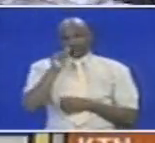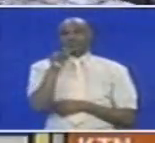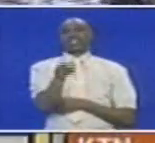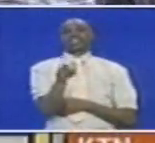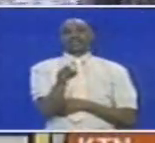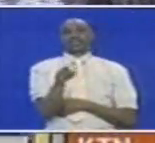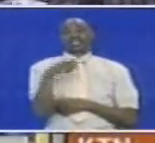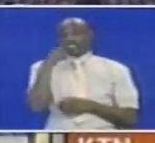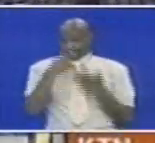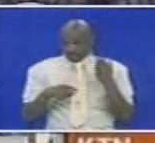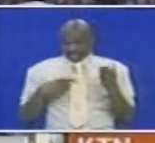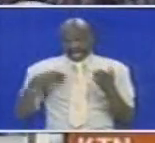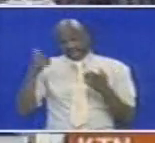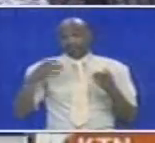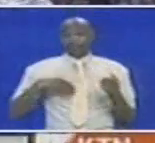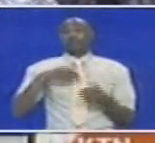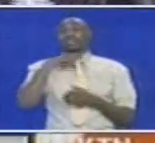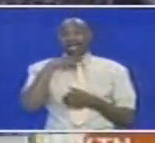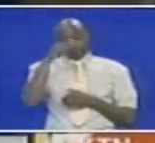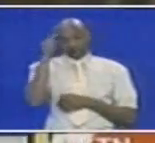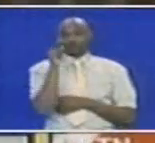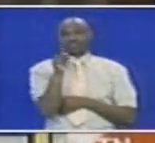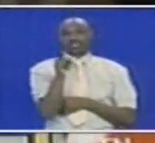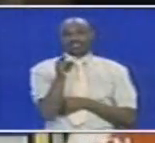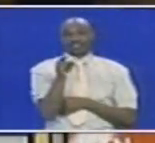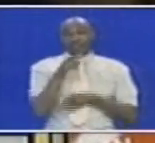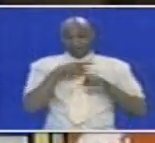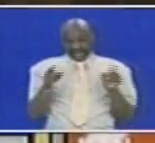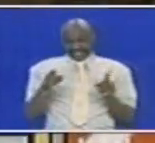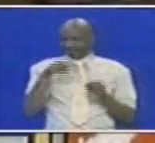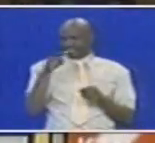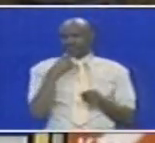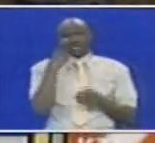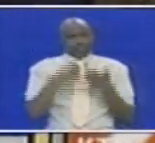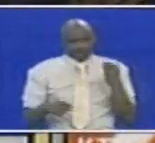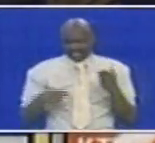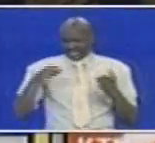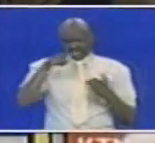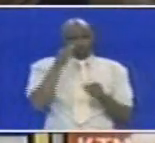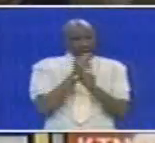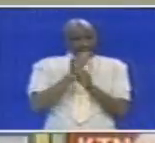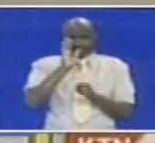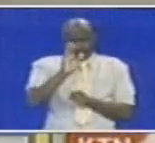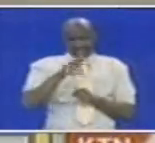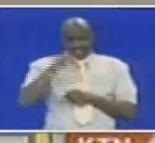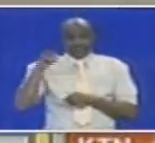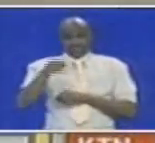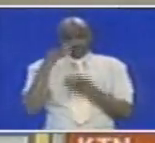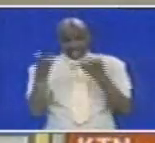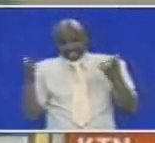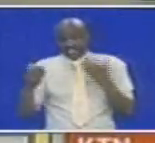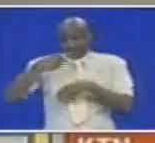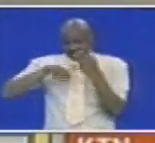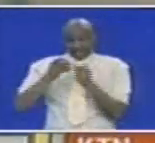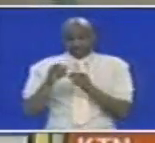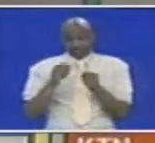Yadaiwa pia watu wengine wameaga dunia katika eneo hilo. Lakini naye amejitetea kuwa wafanyikazi hao waliiba kemikali zinazotumiwa